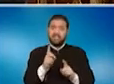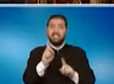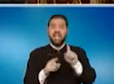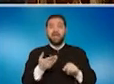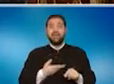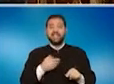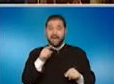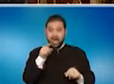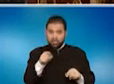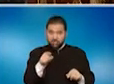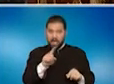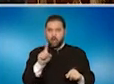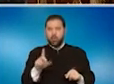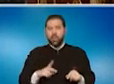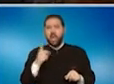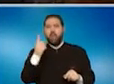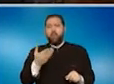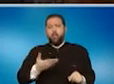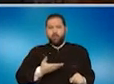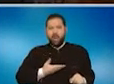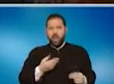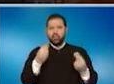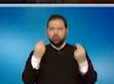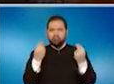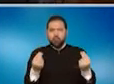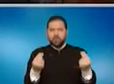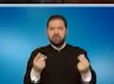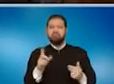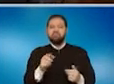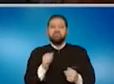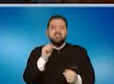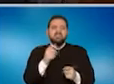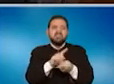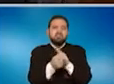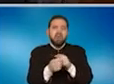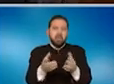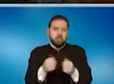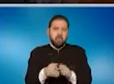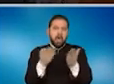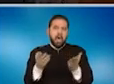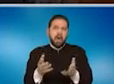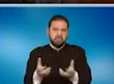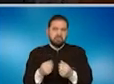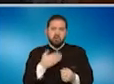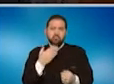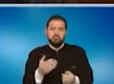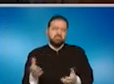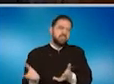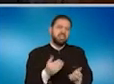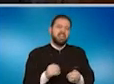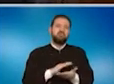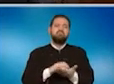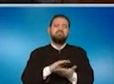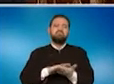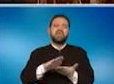Ava Ghelasie nu era un avă la măsura pe care o cerea, el nu s-a schimbat. Lua cartea și pleca. Se bucura că i-a dat-o și degeaba. Nu înțelegea